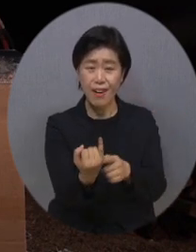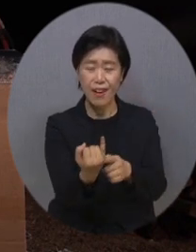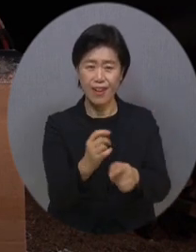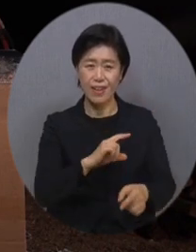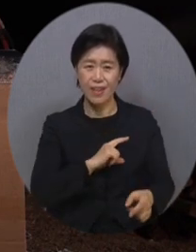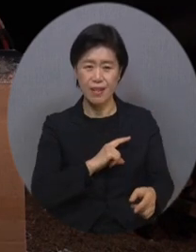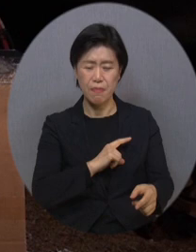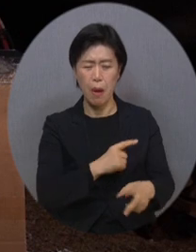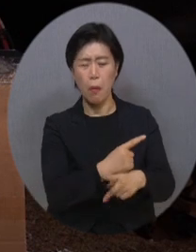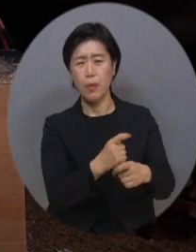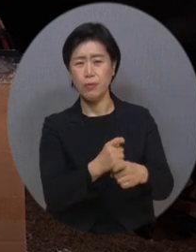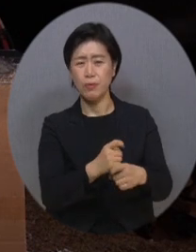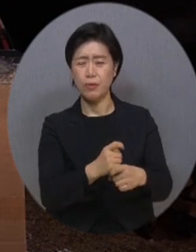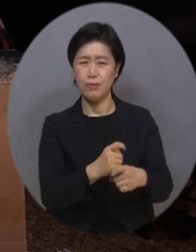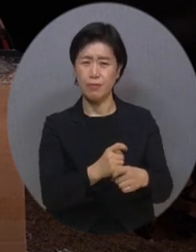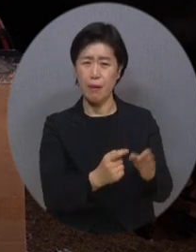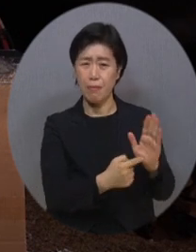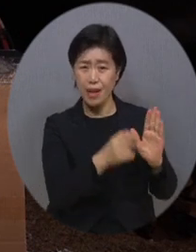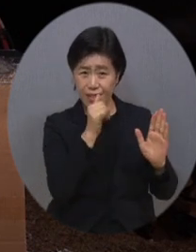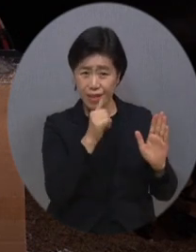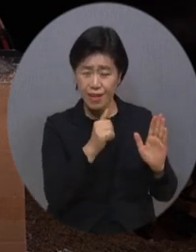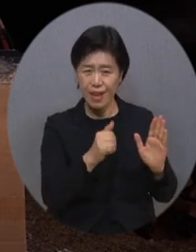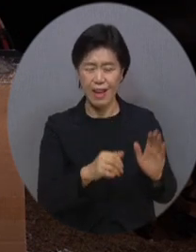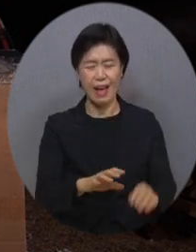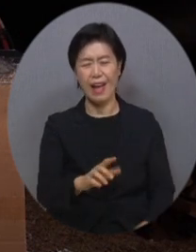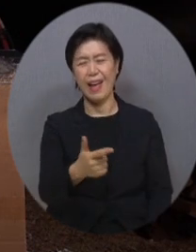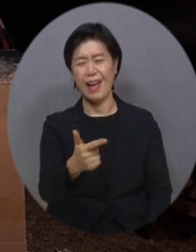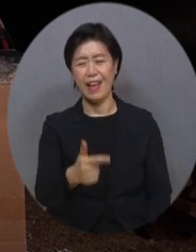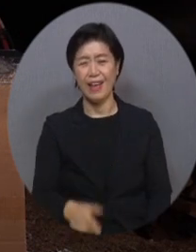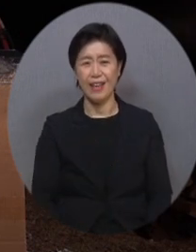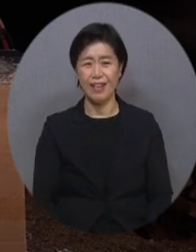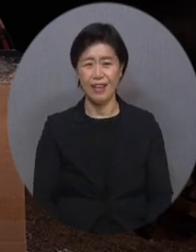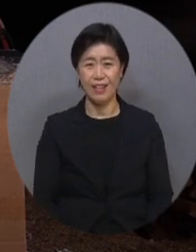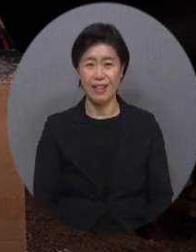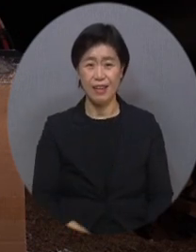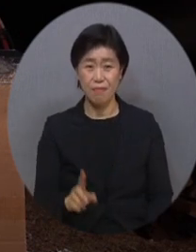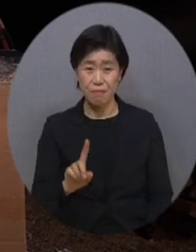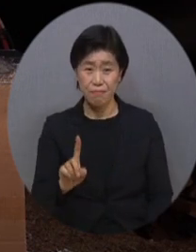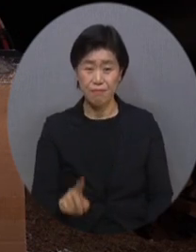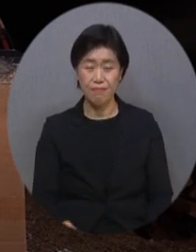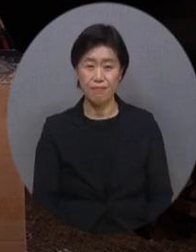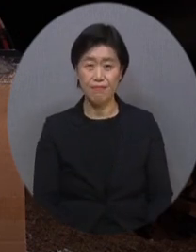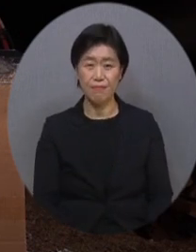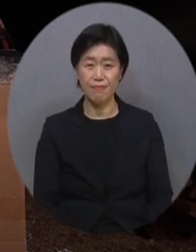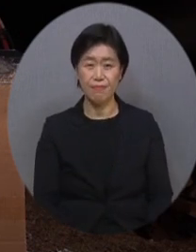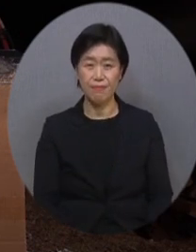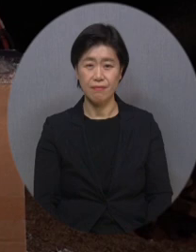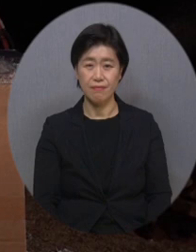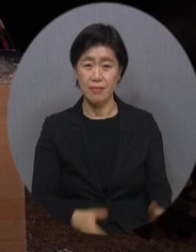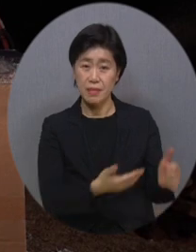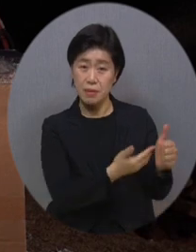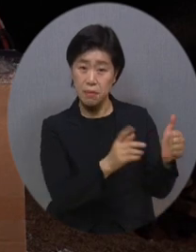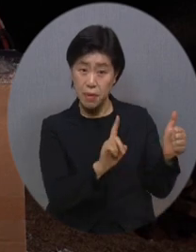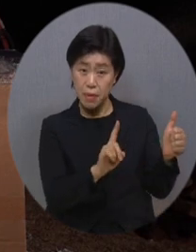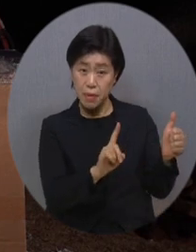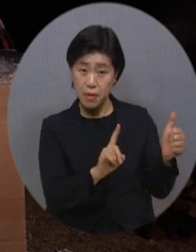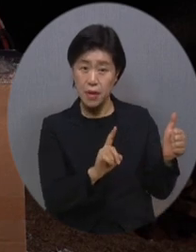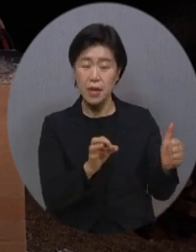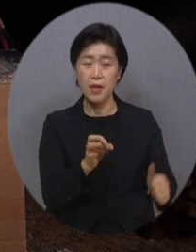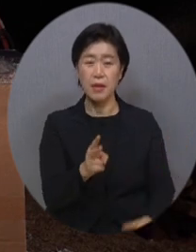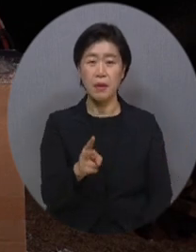아니야. 알아. 야, 예쁜 마누라고 돼 있잖아. 왜 그래? 뭐라 그랬다고? 뭐라고 저장했다고? 동생을? 저요? 어.